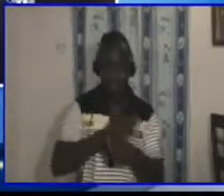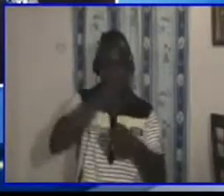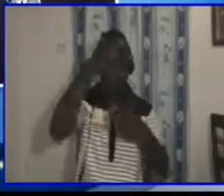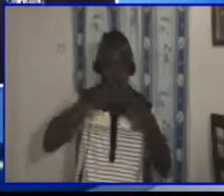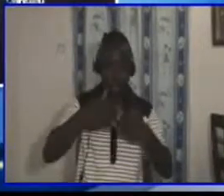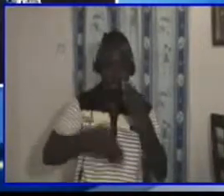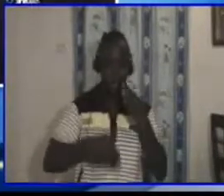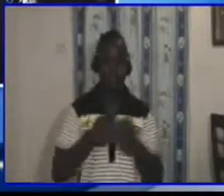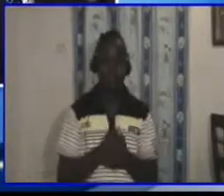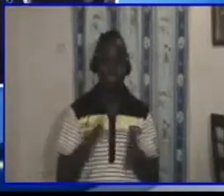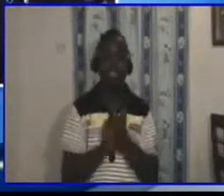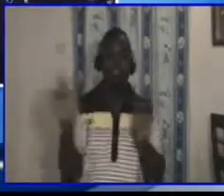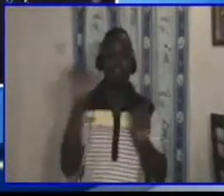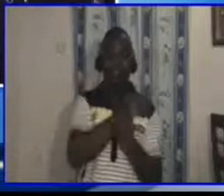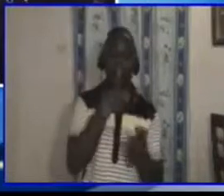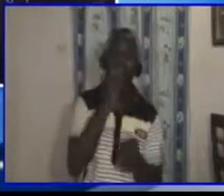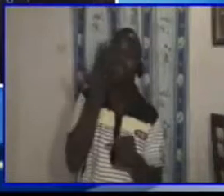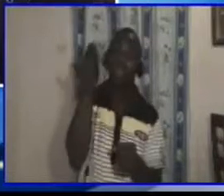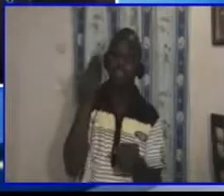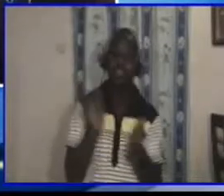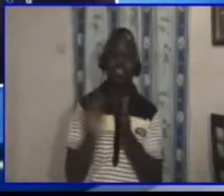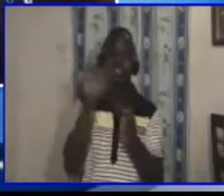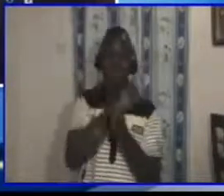il primo e l'ultimo